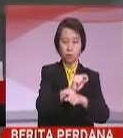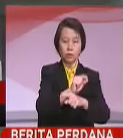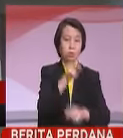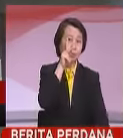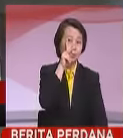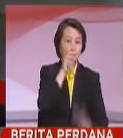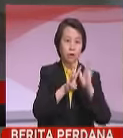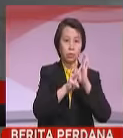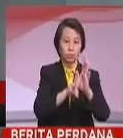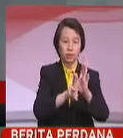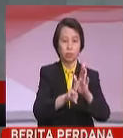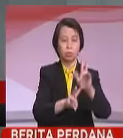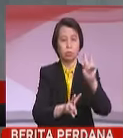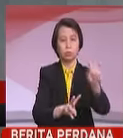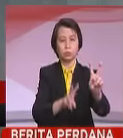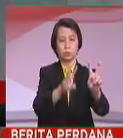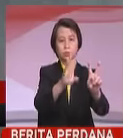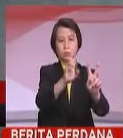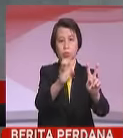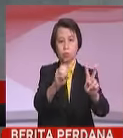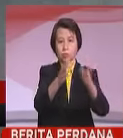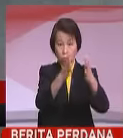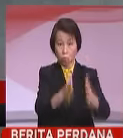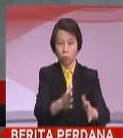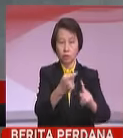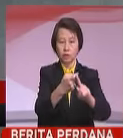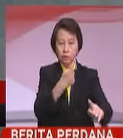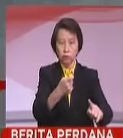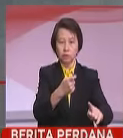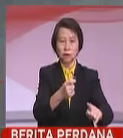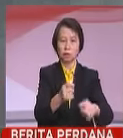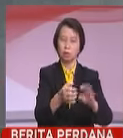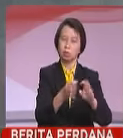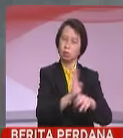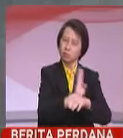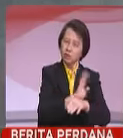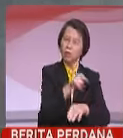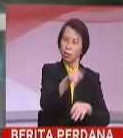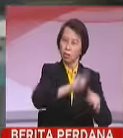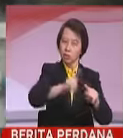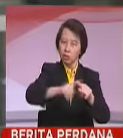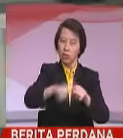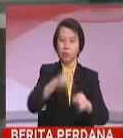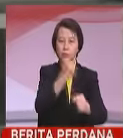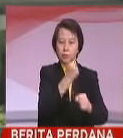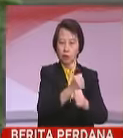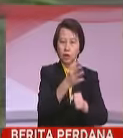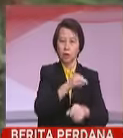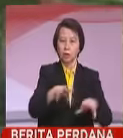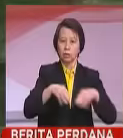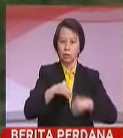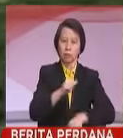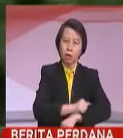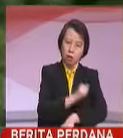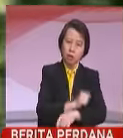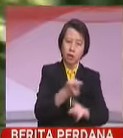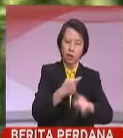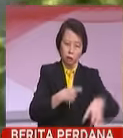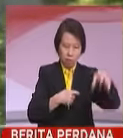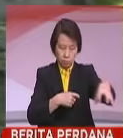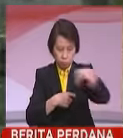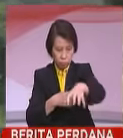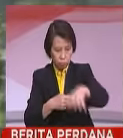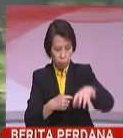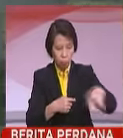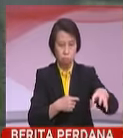yang mewakili kira-kira 200 penduduk yang terdiri daripada pemilik perniagaan, pekerja dan penerima upah dari Mukim Napoh